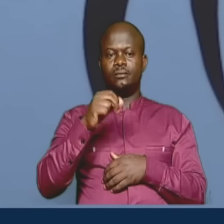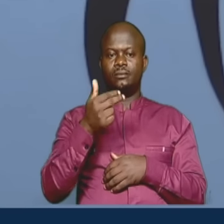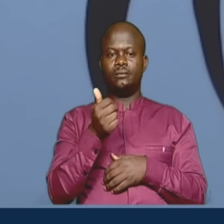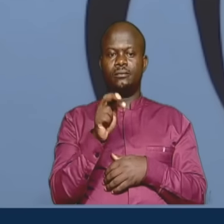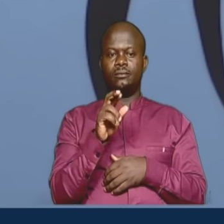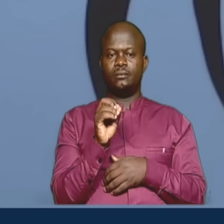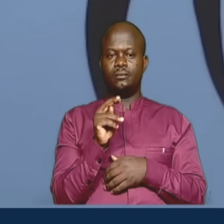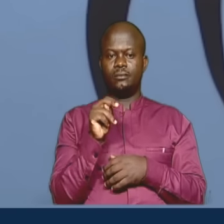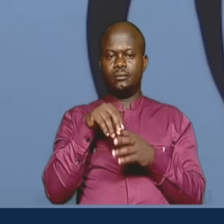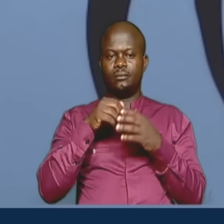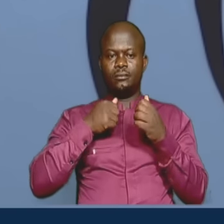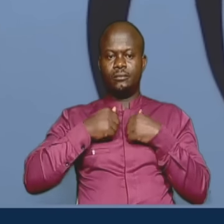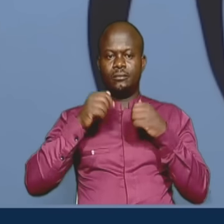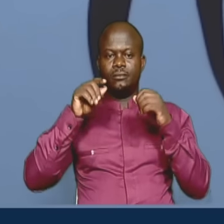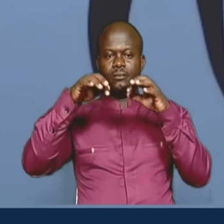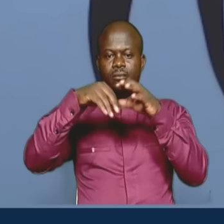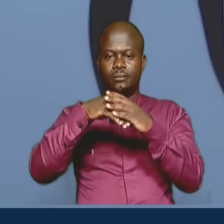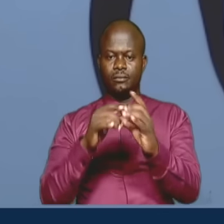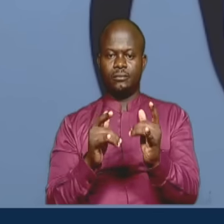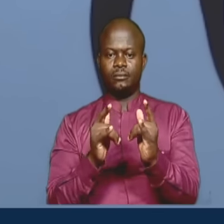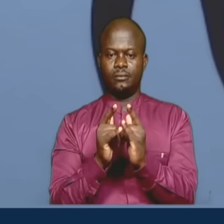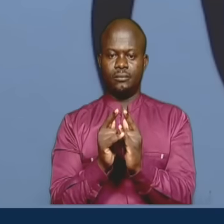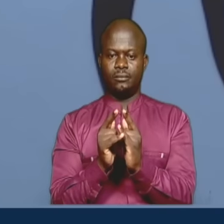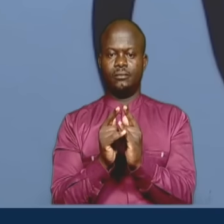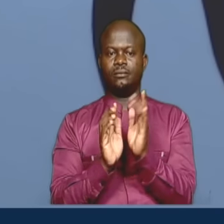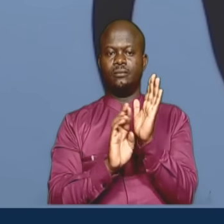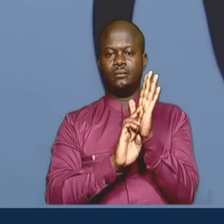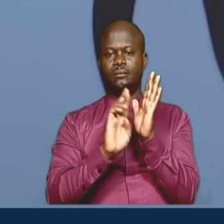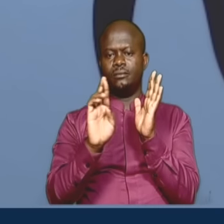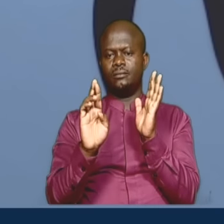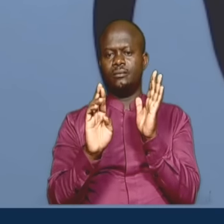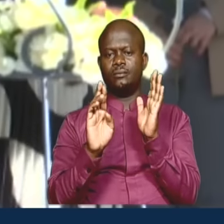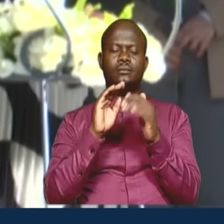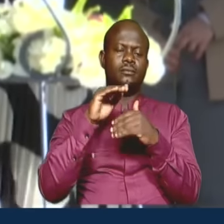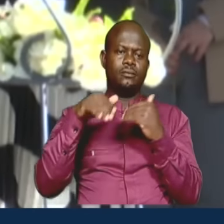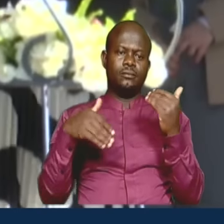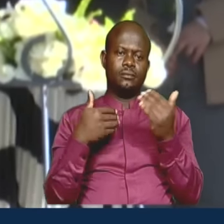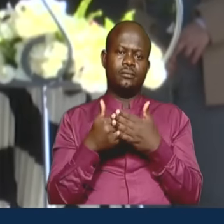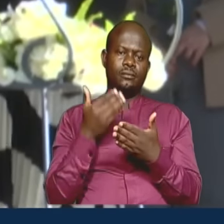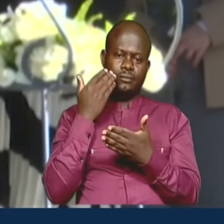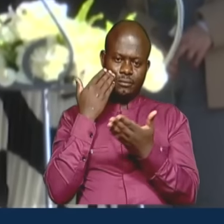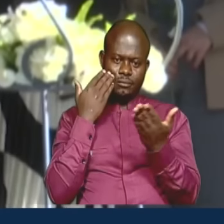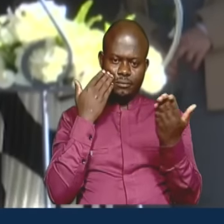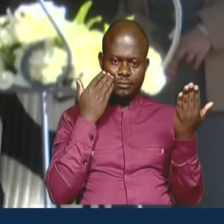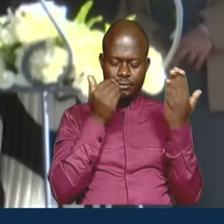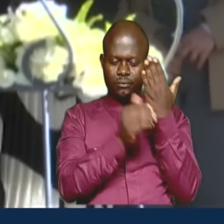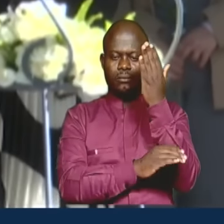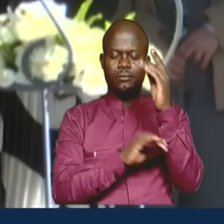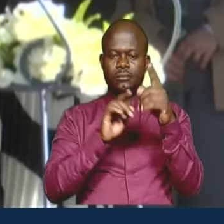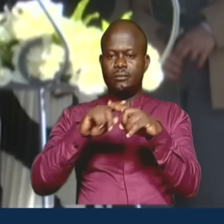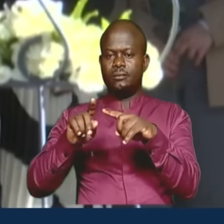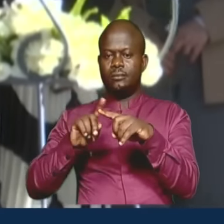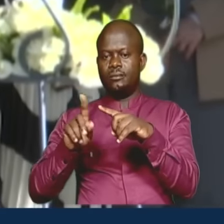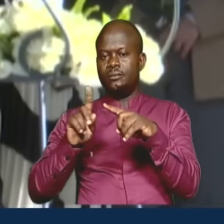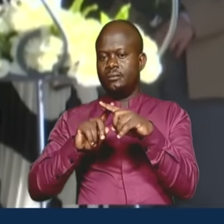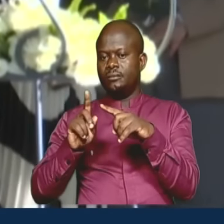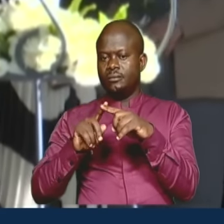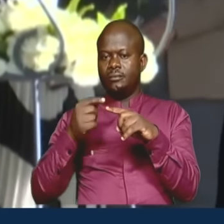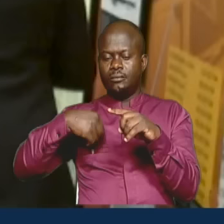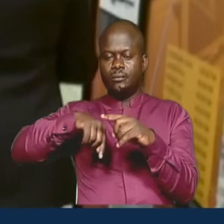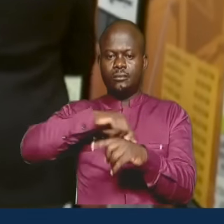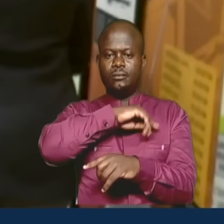Rwanda aho yitabiriye inama y'abahagarariye igihugu cye cya Israel mu bihugu bitandukanye bya Afrika. Akaba